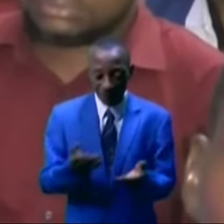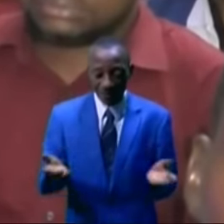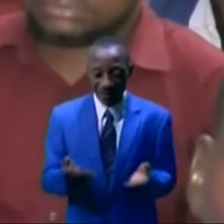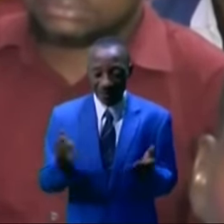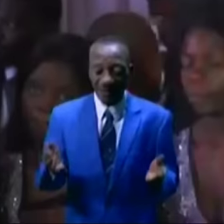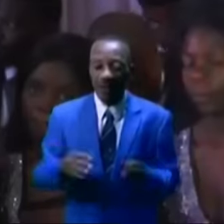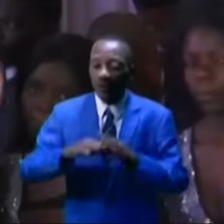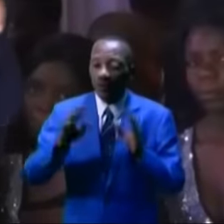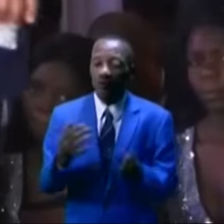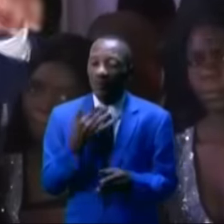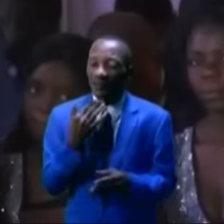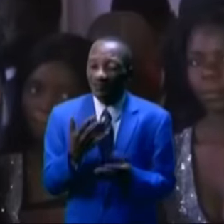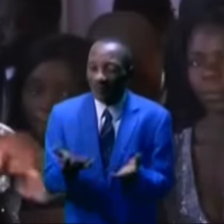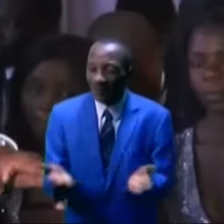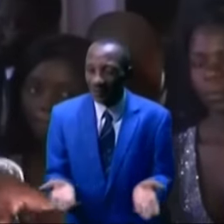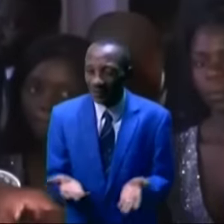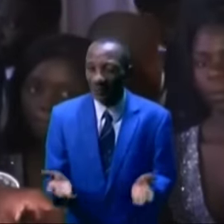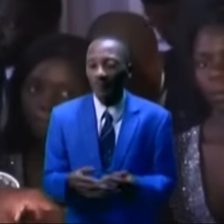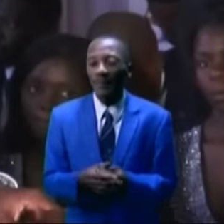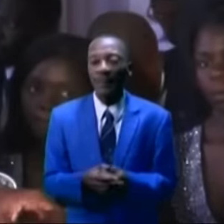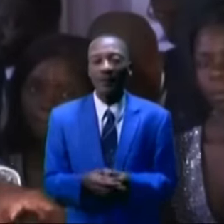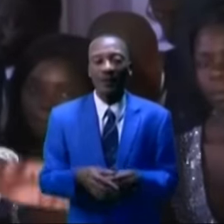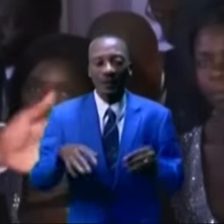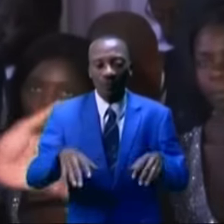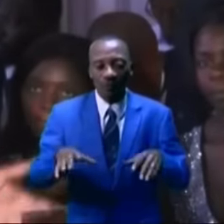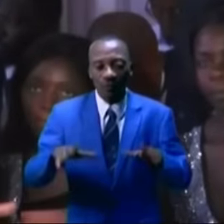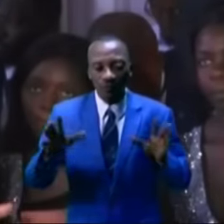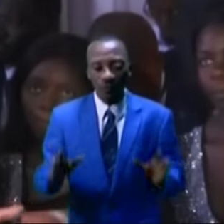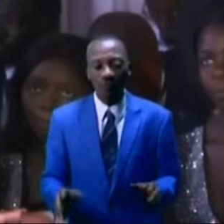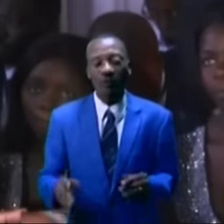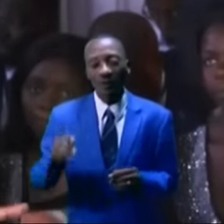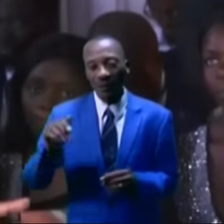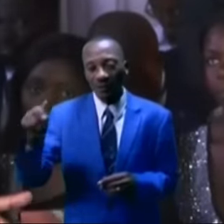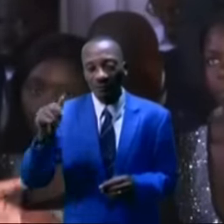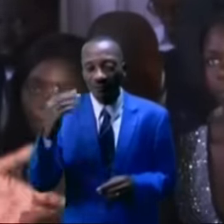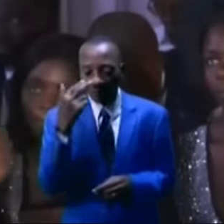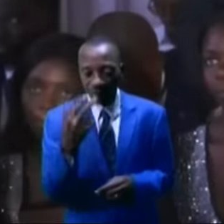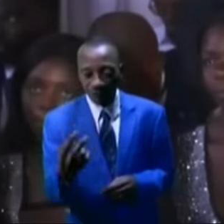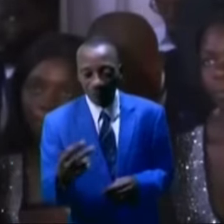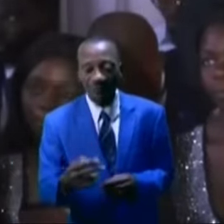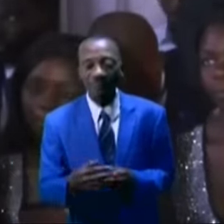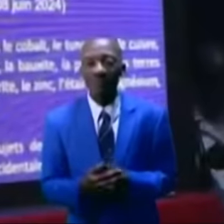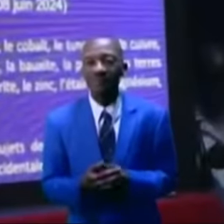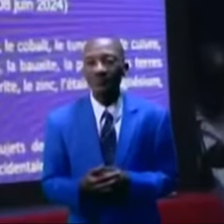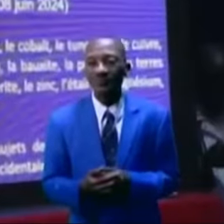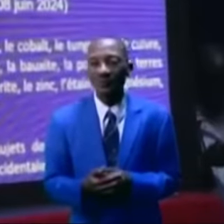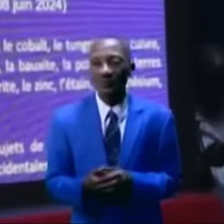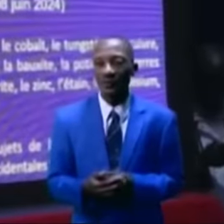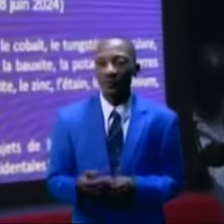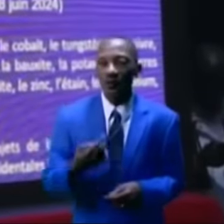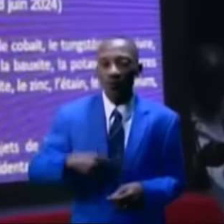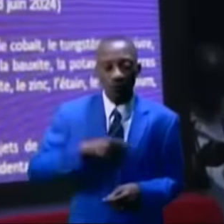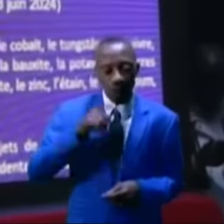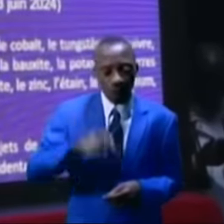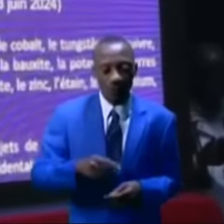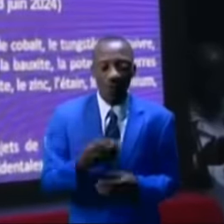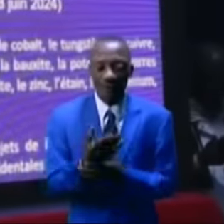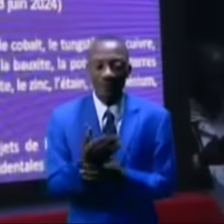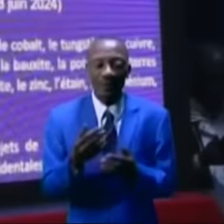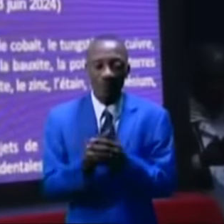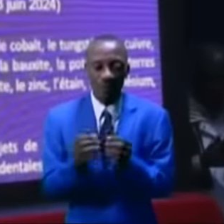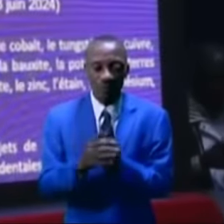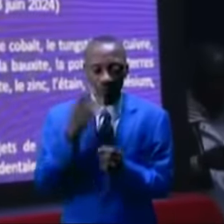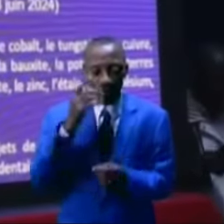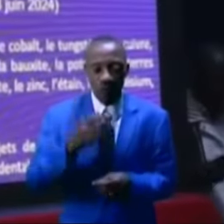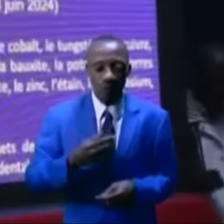du Congolais, pas vous, des dirigeants successifs. Nous devons dire notre mea culpa ici et amorcer